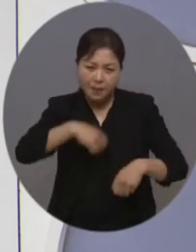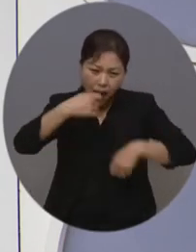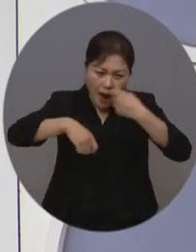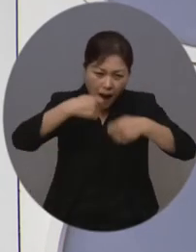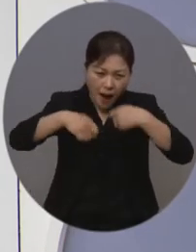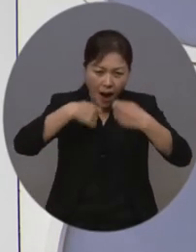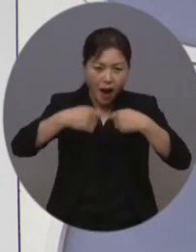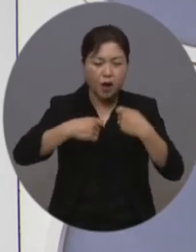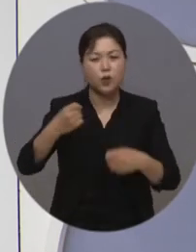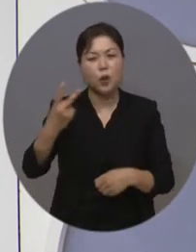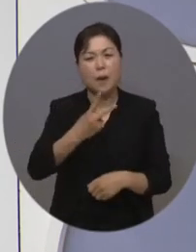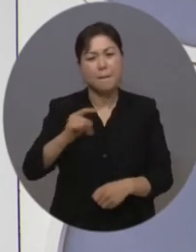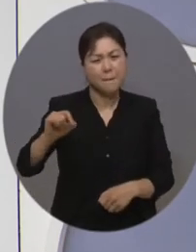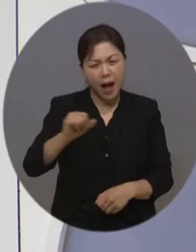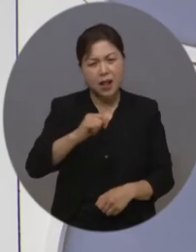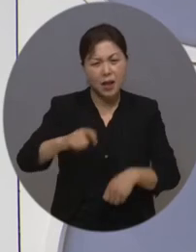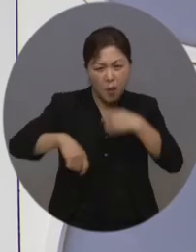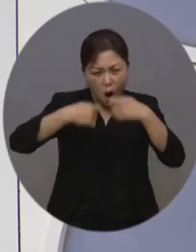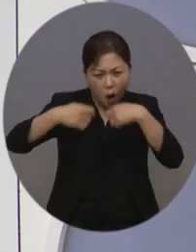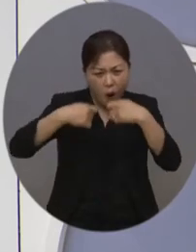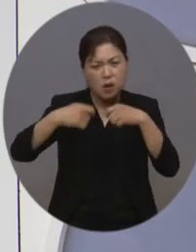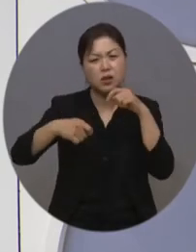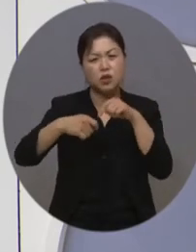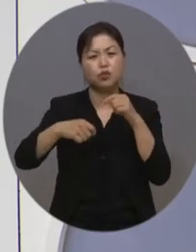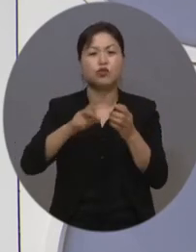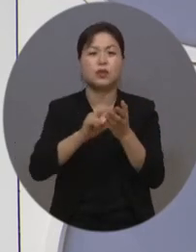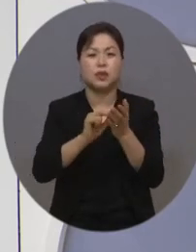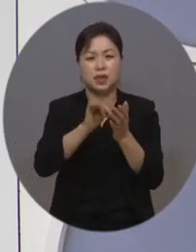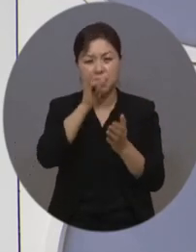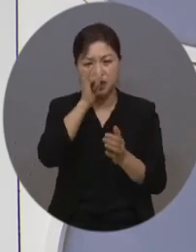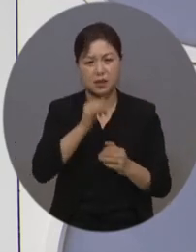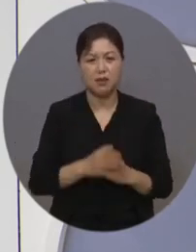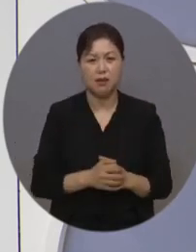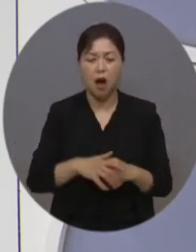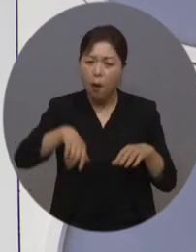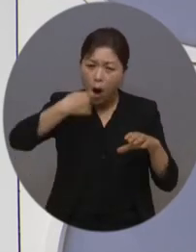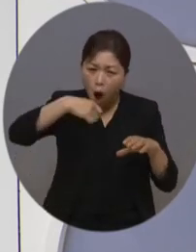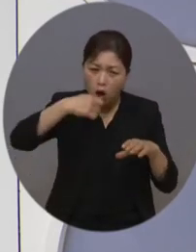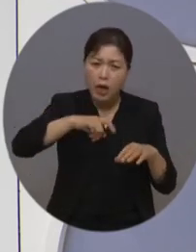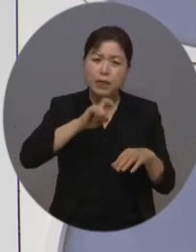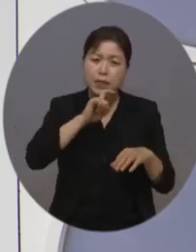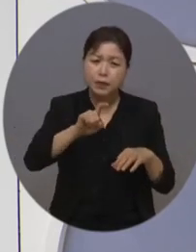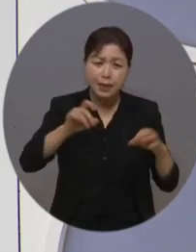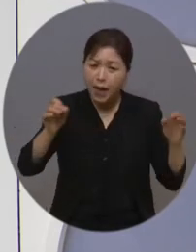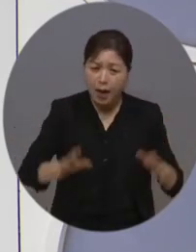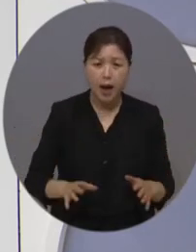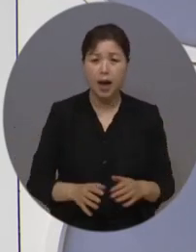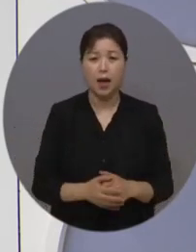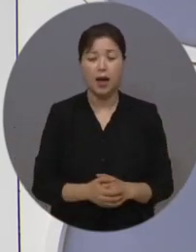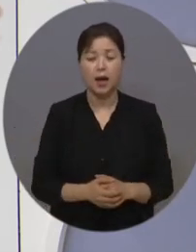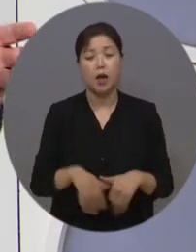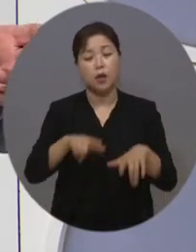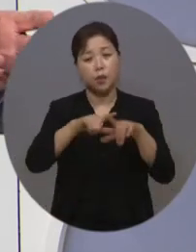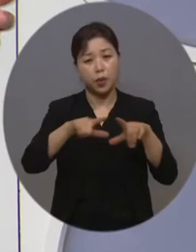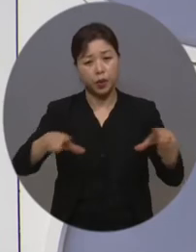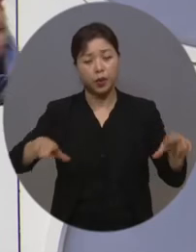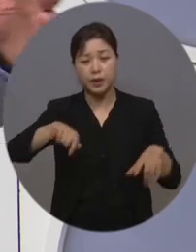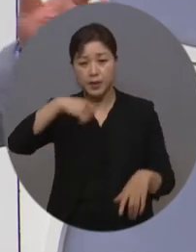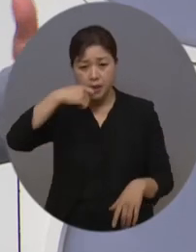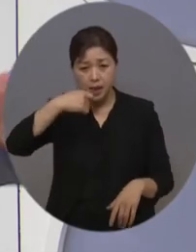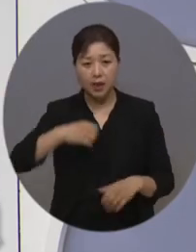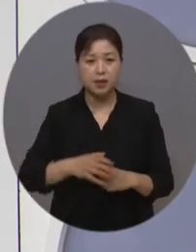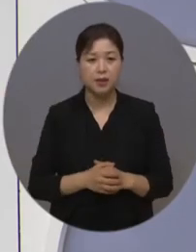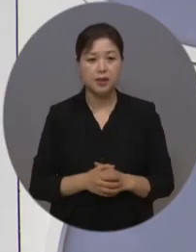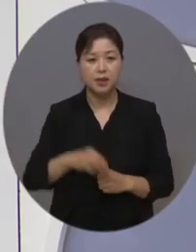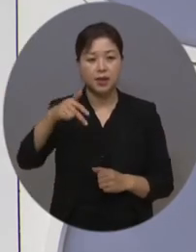빨리 먹습니다. 이게 문제입니다. 사실은요, 우리 10분이 안 걸리거든요. 그렇게 보통 식사는요, 저